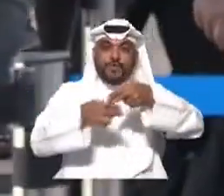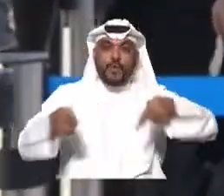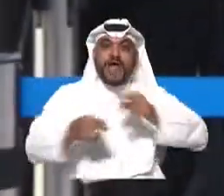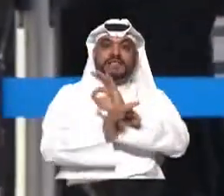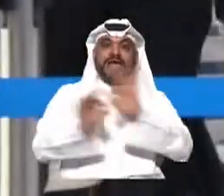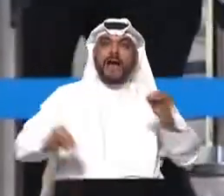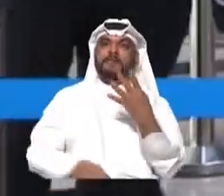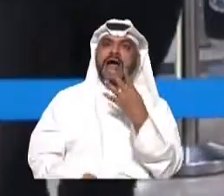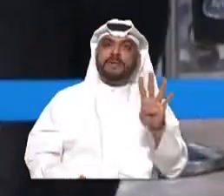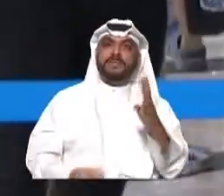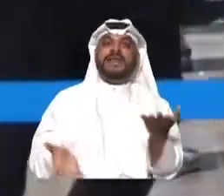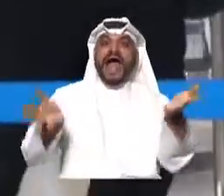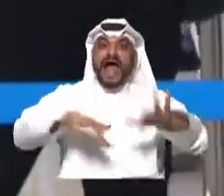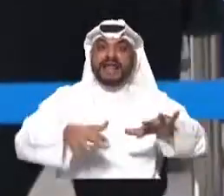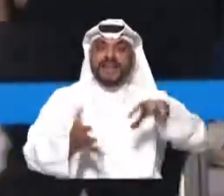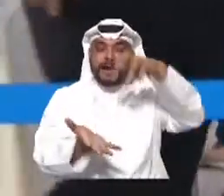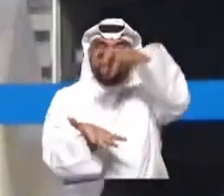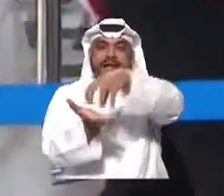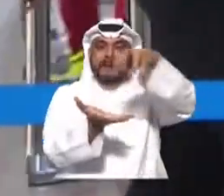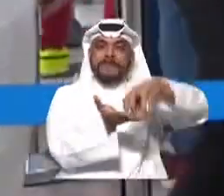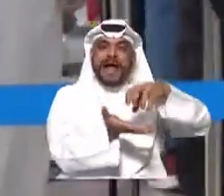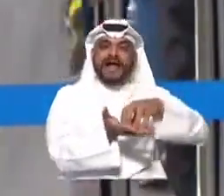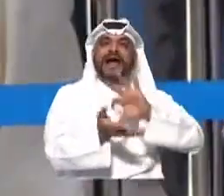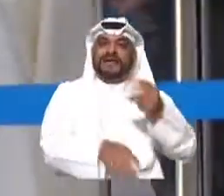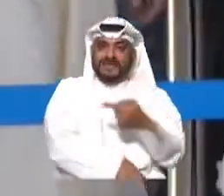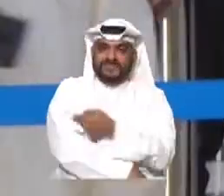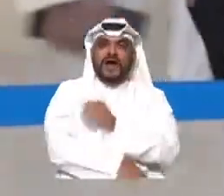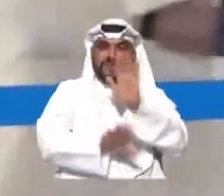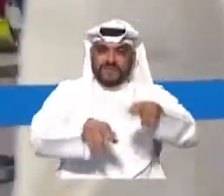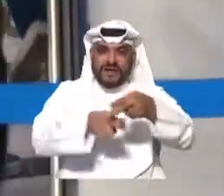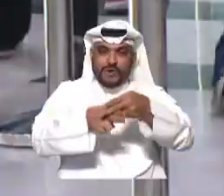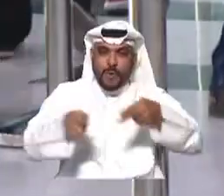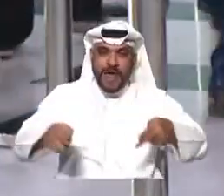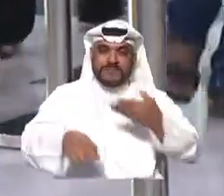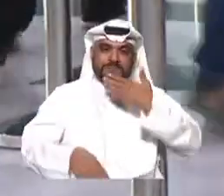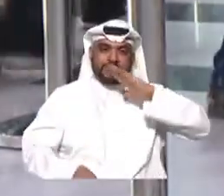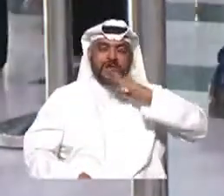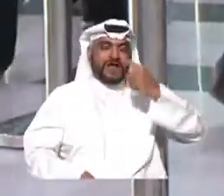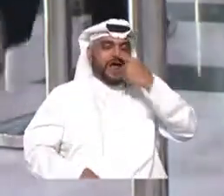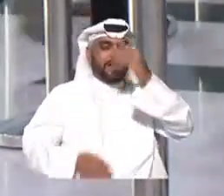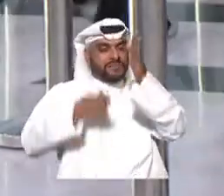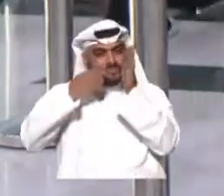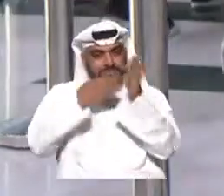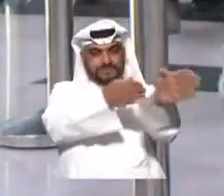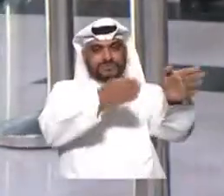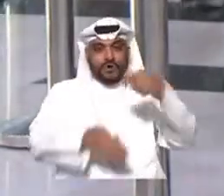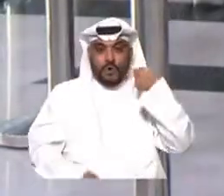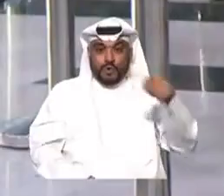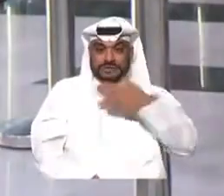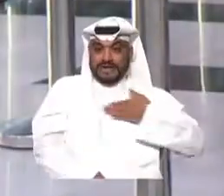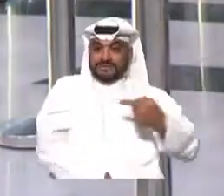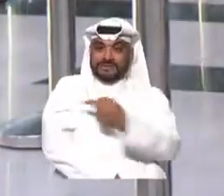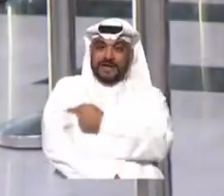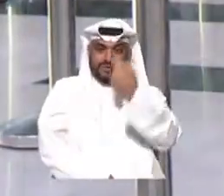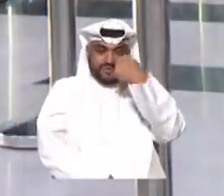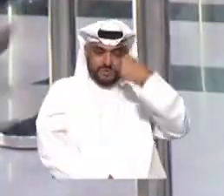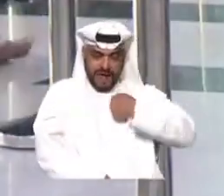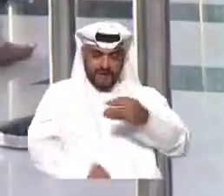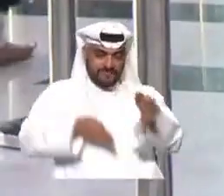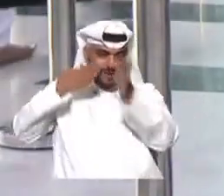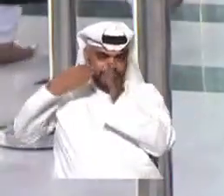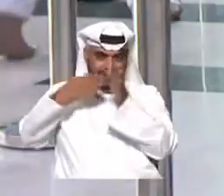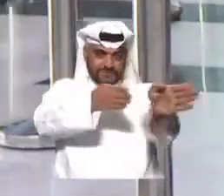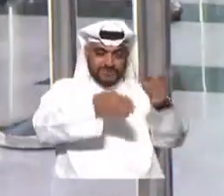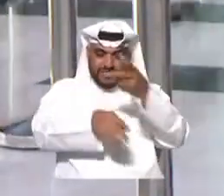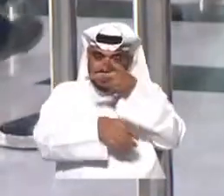للمواطنين والمقيمين الذين استجابوا بقوة لرسالة السلطات الصحية وبادروا بالتطعيم